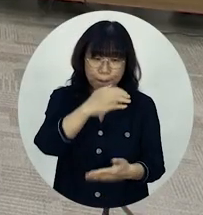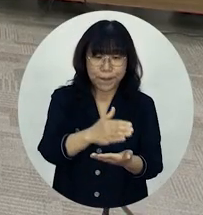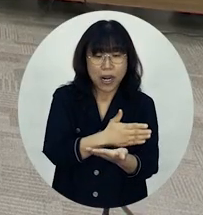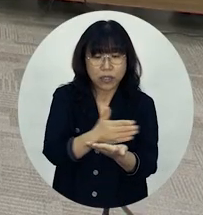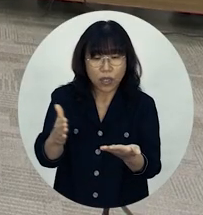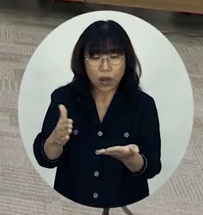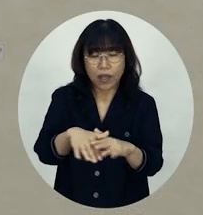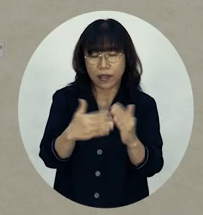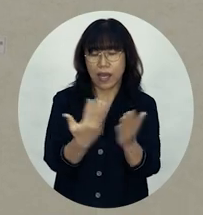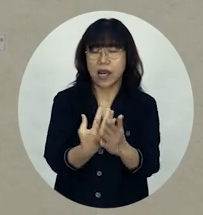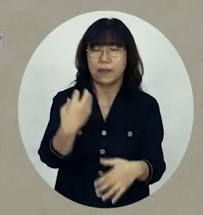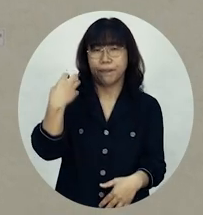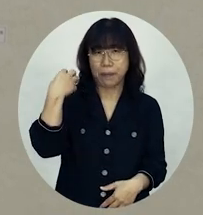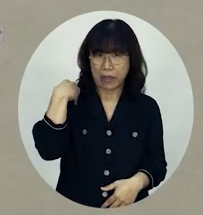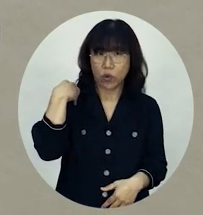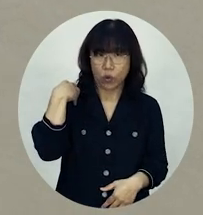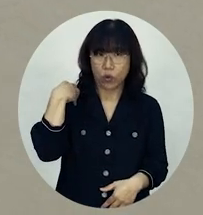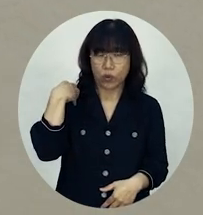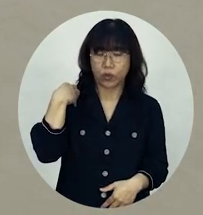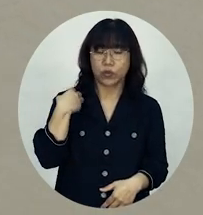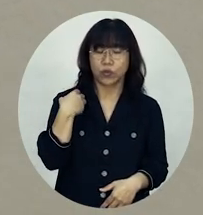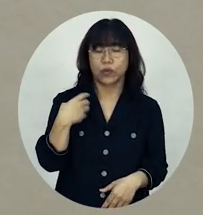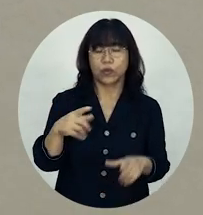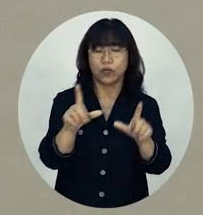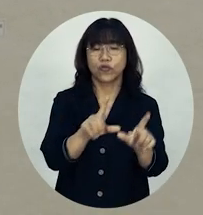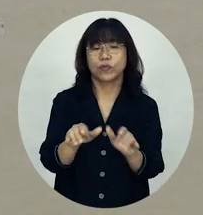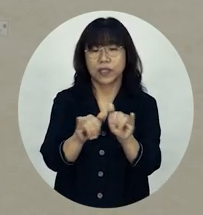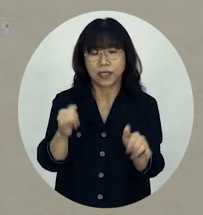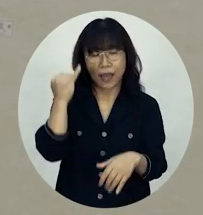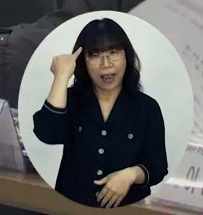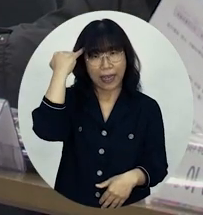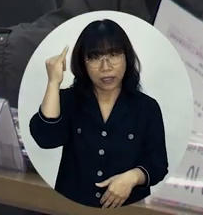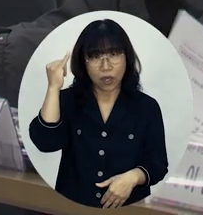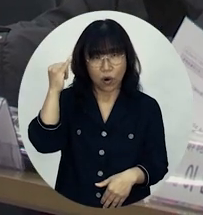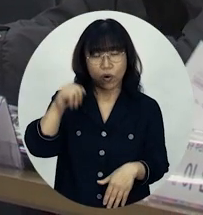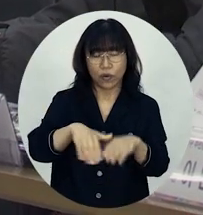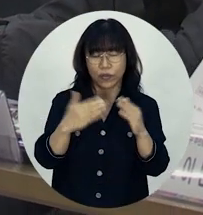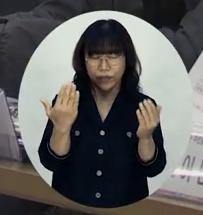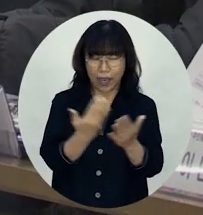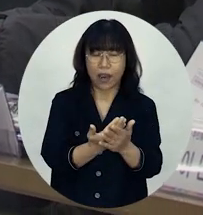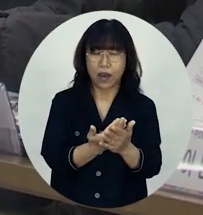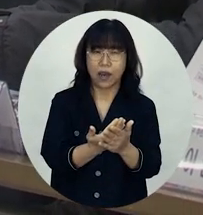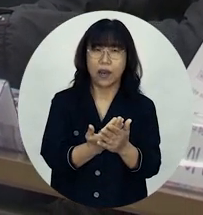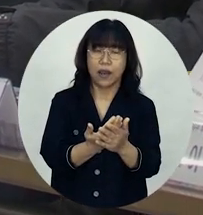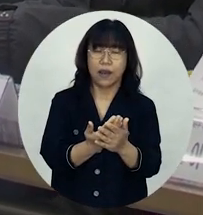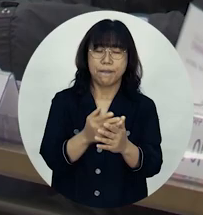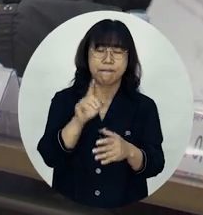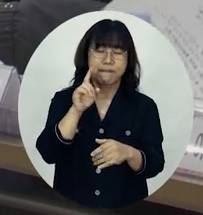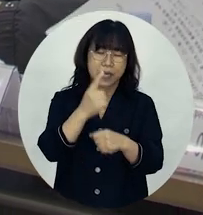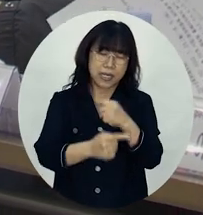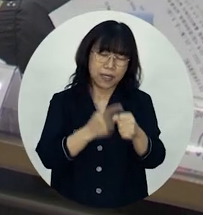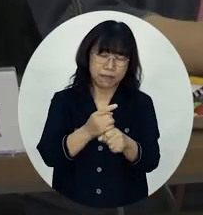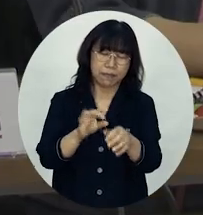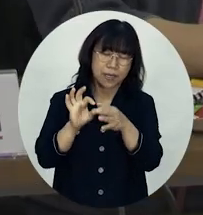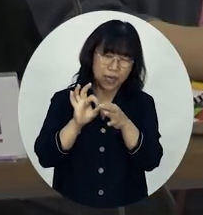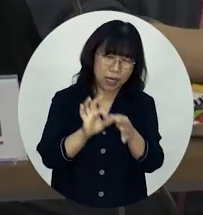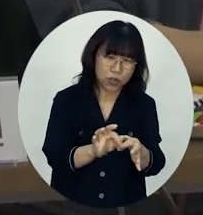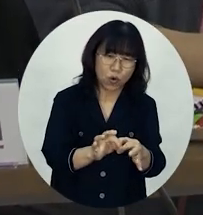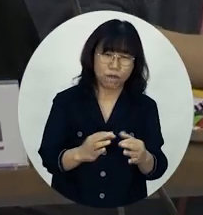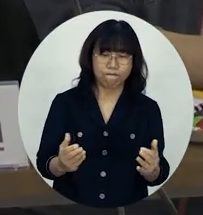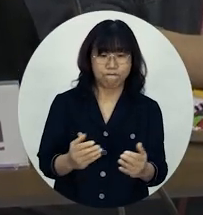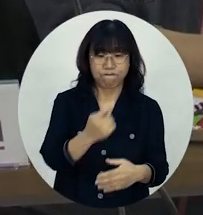발굴하고 예산편성 과정에 참여하는 것으로 주민들의 참신한 아이디어와 주민 편의 증진을 위한 사업들을